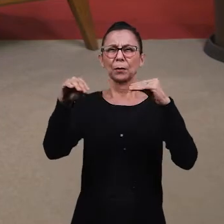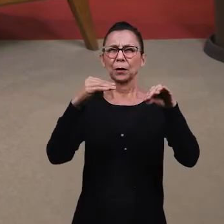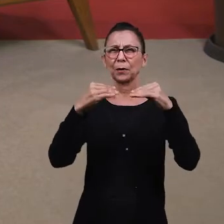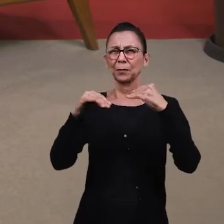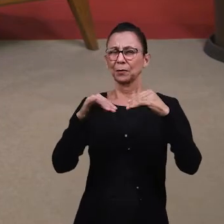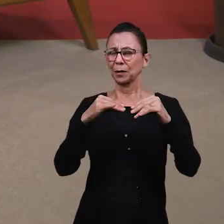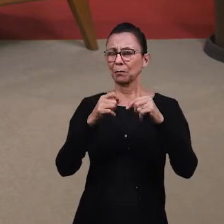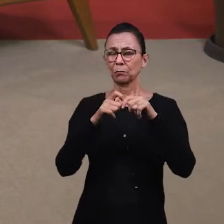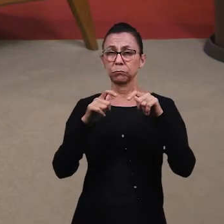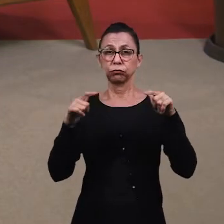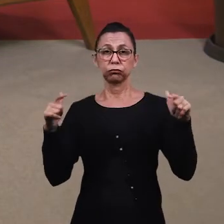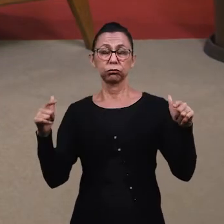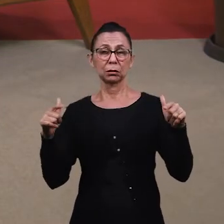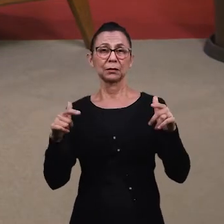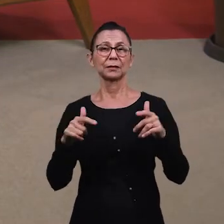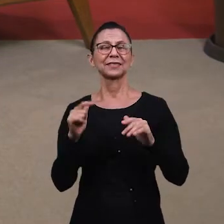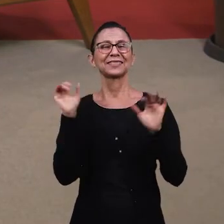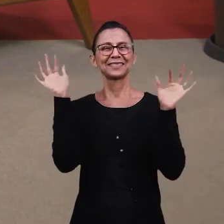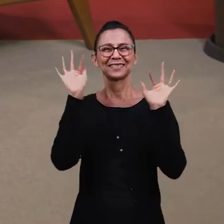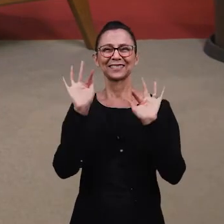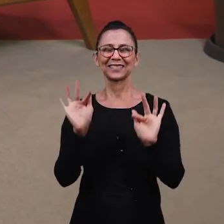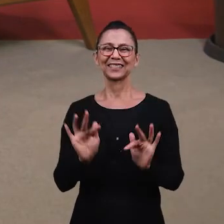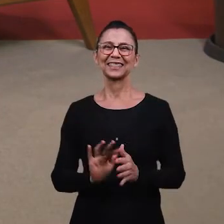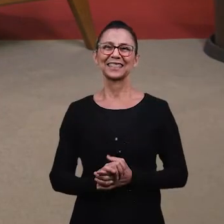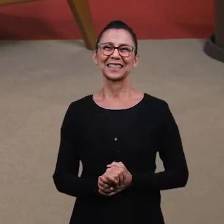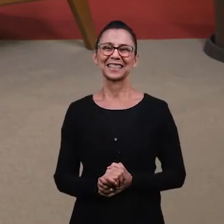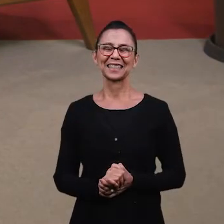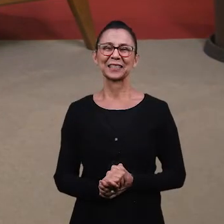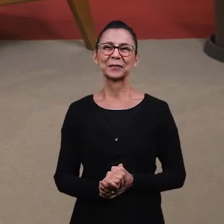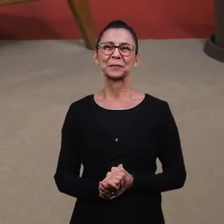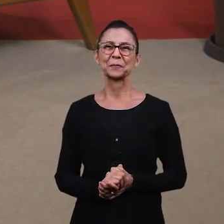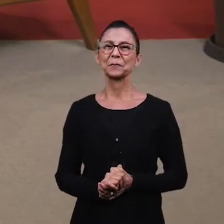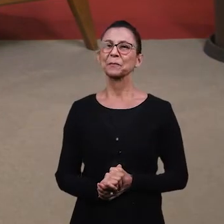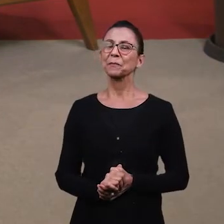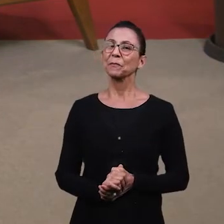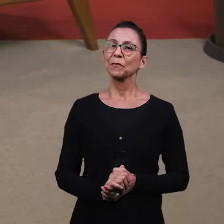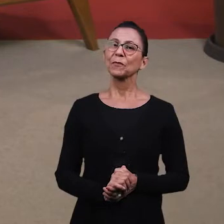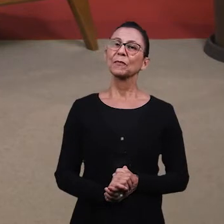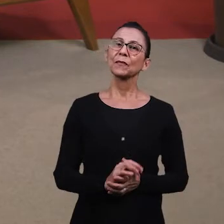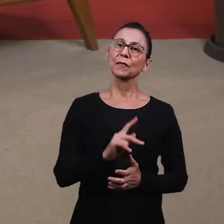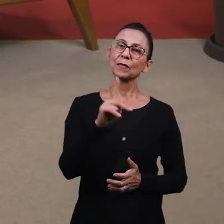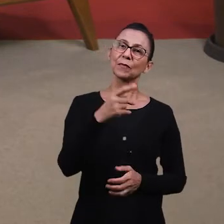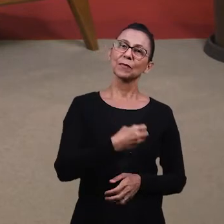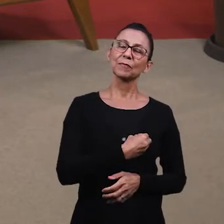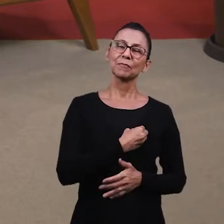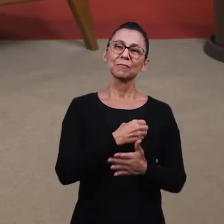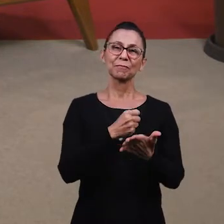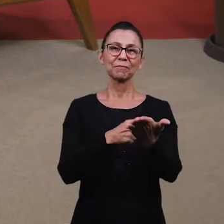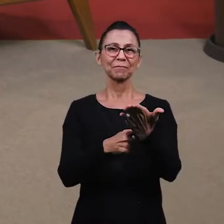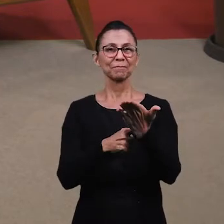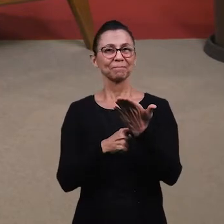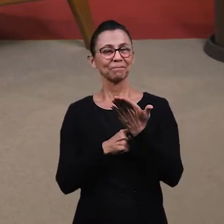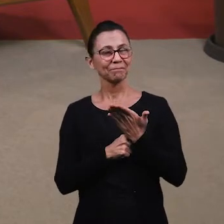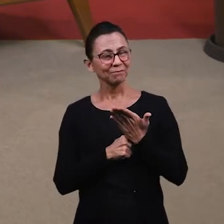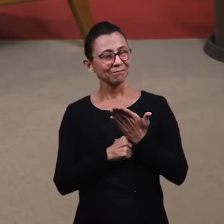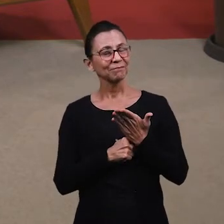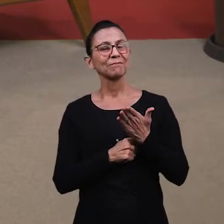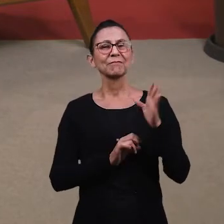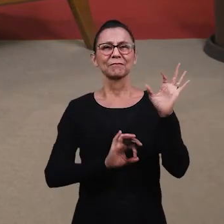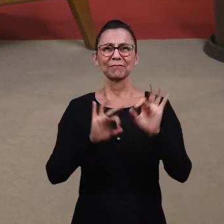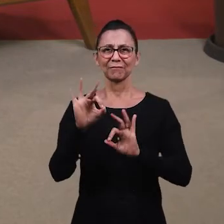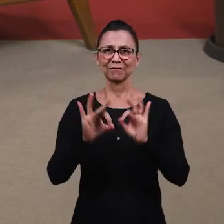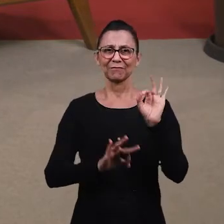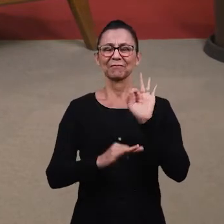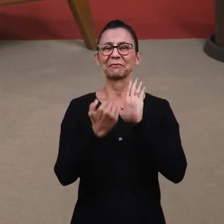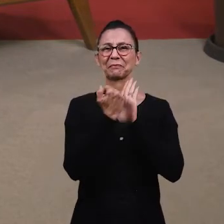nous recevons beaucoup de commentaires, participation, nous sommes très joyeux. Et votre participation nous aide à faire, à construire